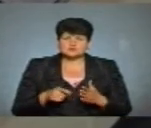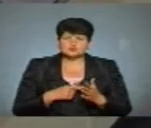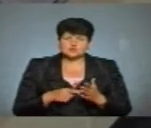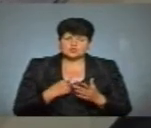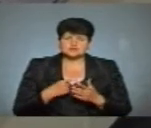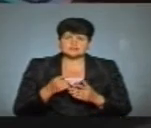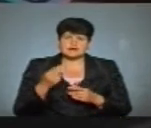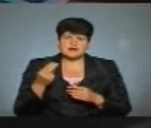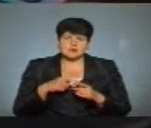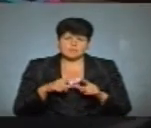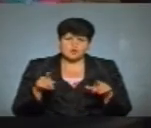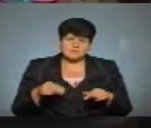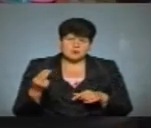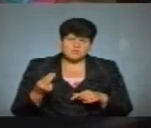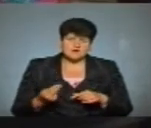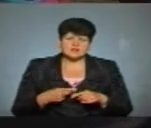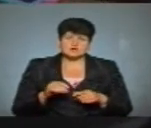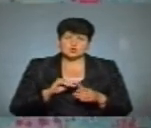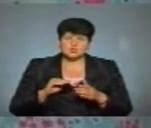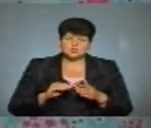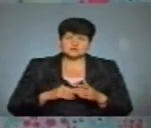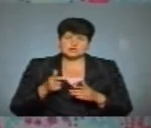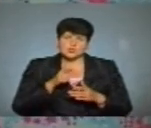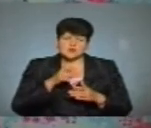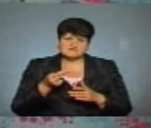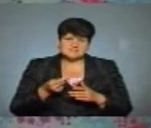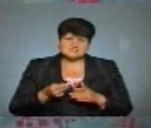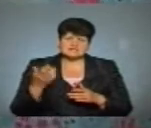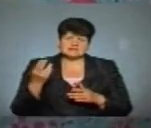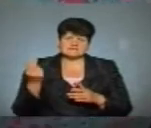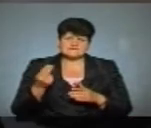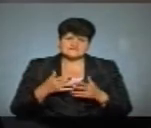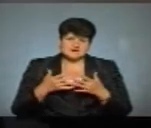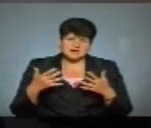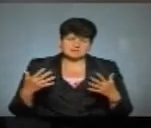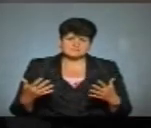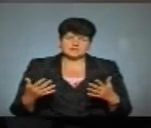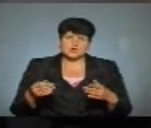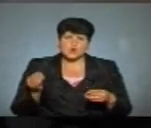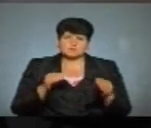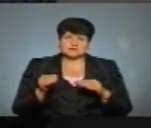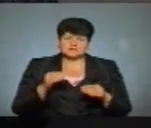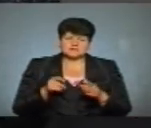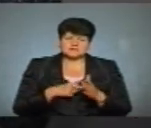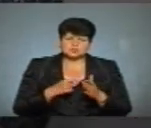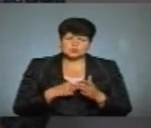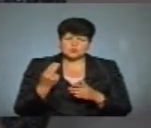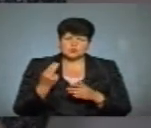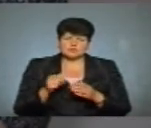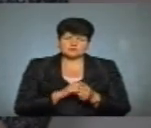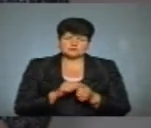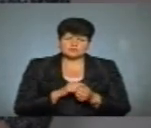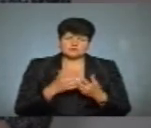для малювання, пенали, ручки, олівці, фарби, обкладинки для зошитів, кольоровий папір. І вже за